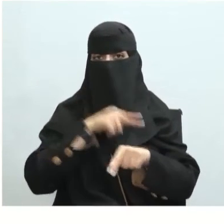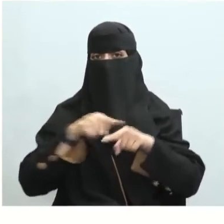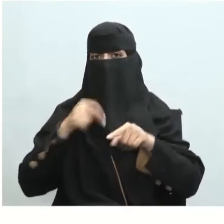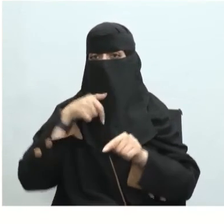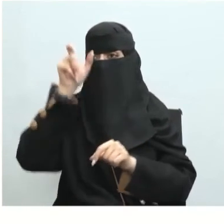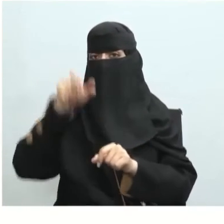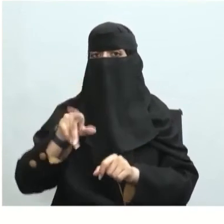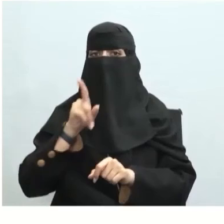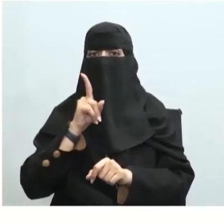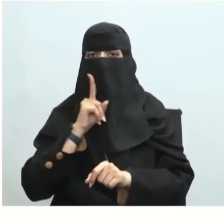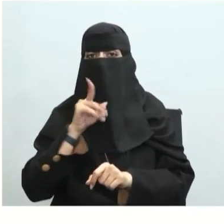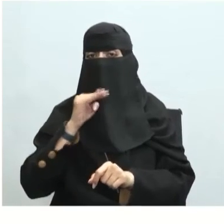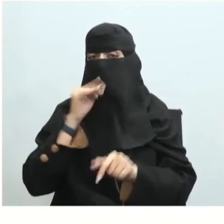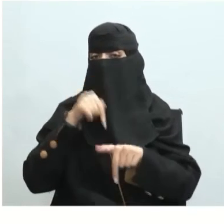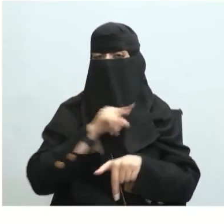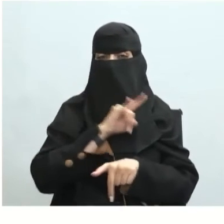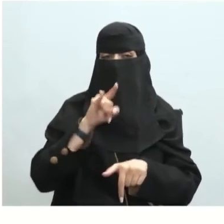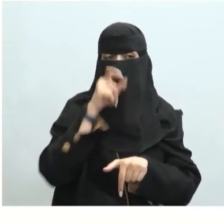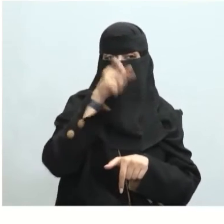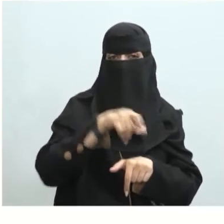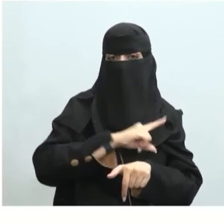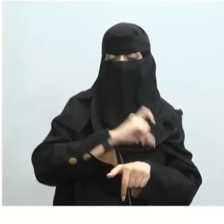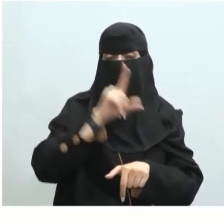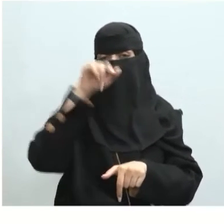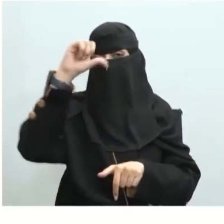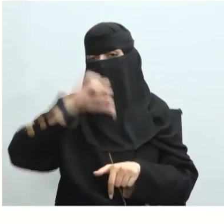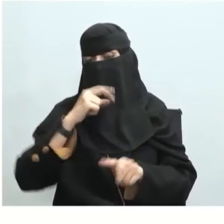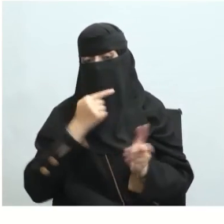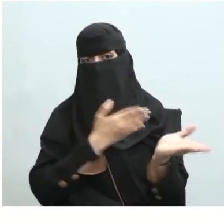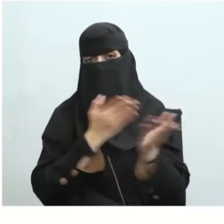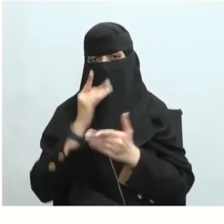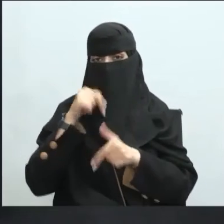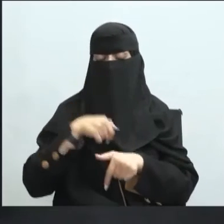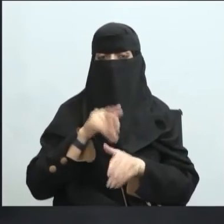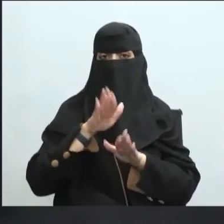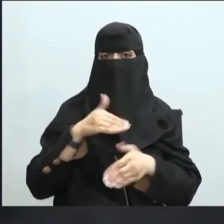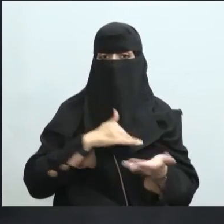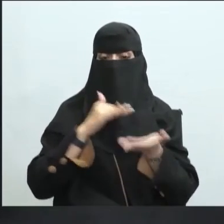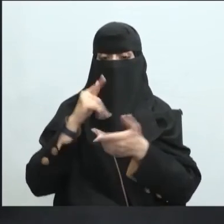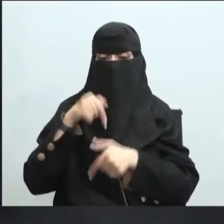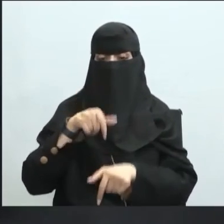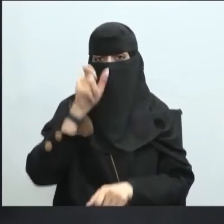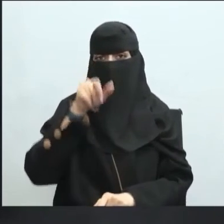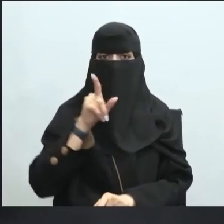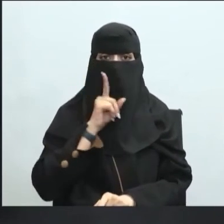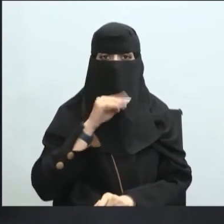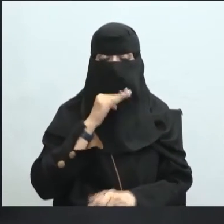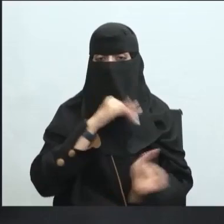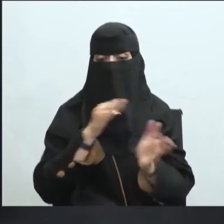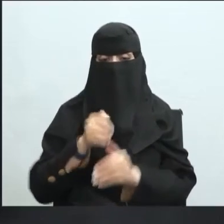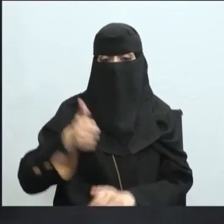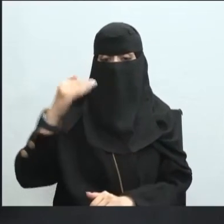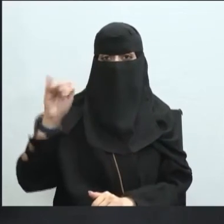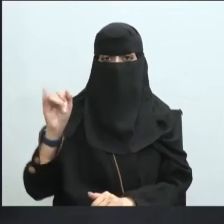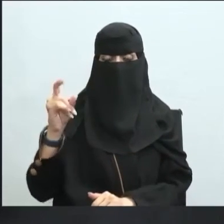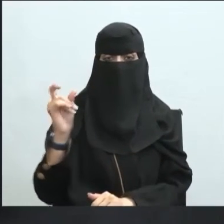ذوي السلوك غير الحسن تدعوه لزياره الموجه الطلابي مثلا المكرم ولي امر الطالب ونضع اسما مستعاره مثلا احمد بن سعيد وفقه